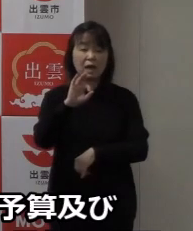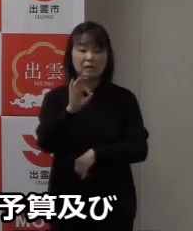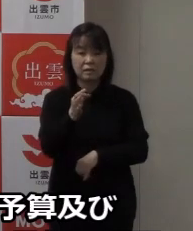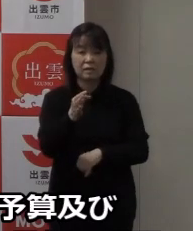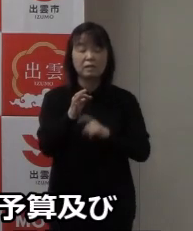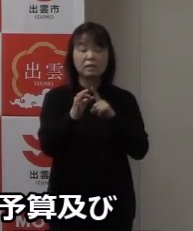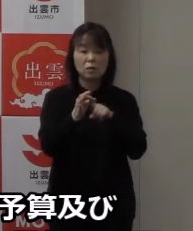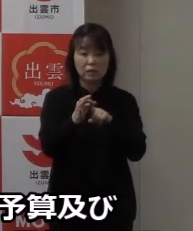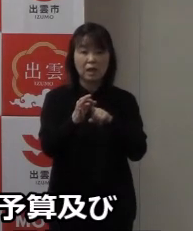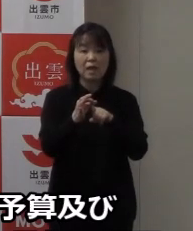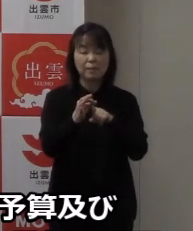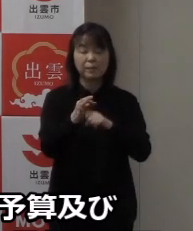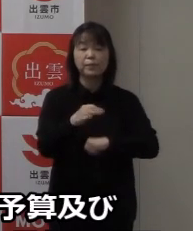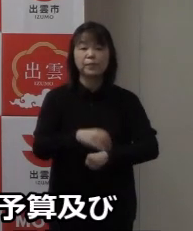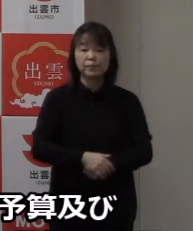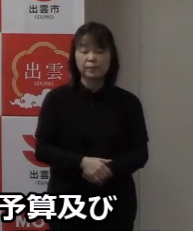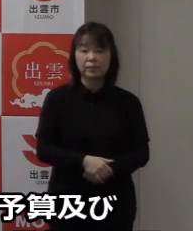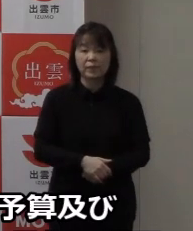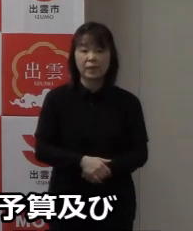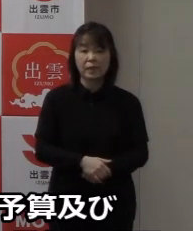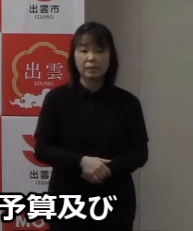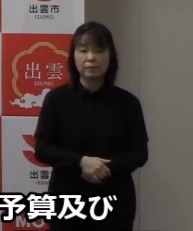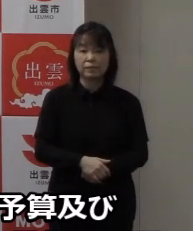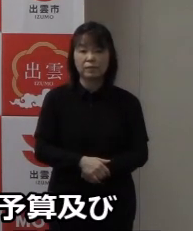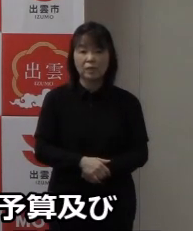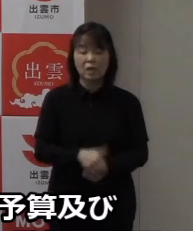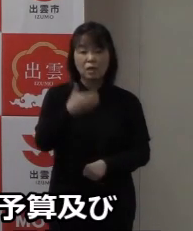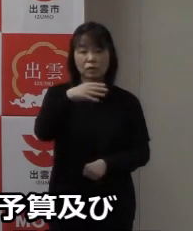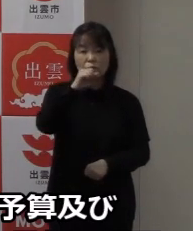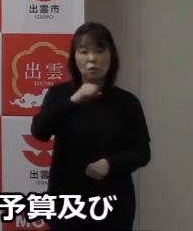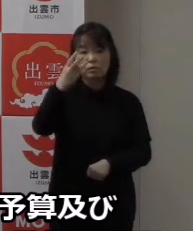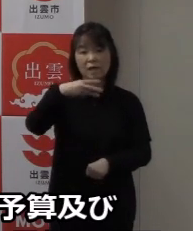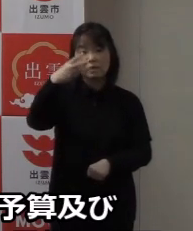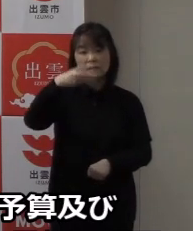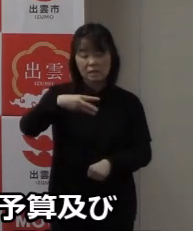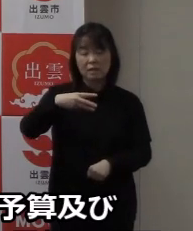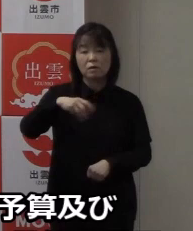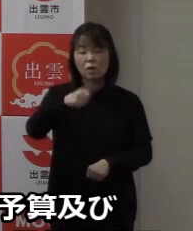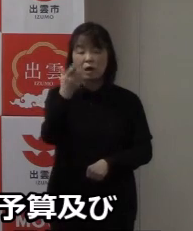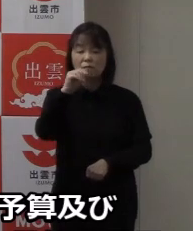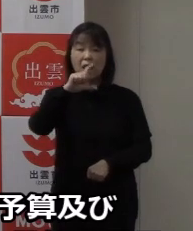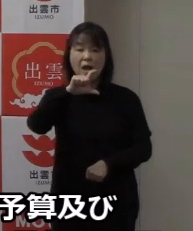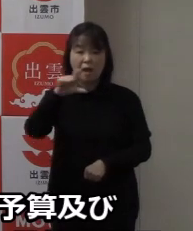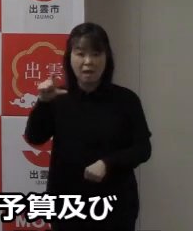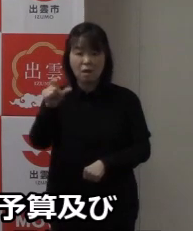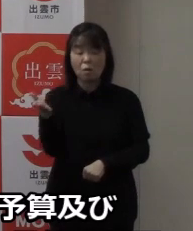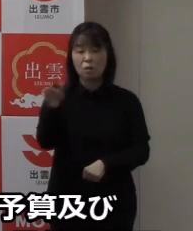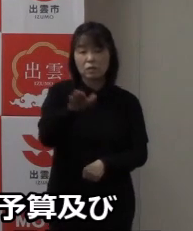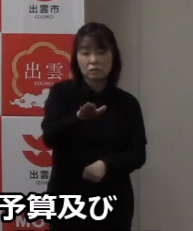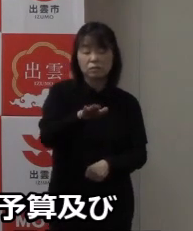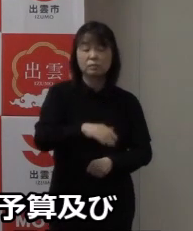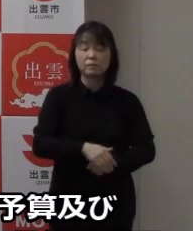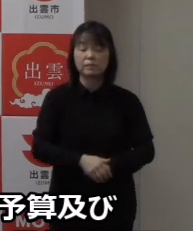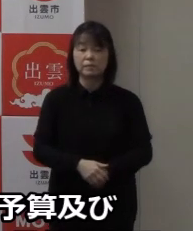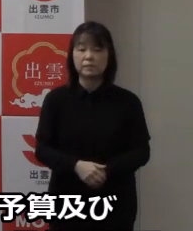解体撤去を行うということで、9億3500万円を計上したところでございます。